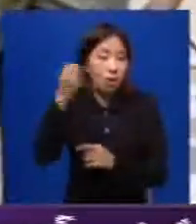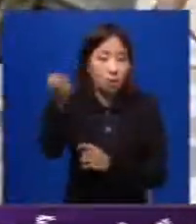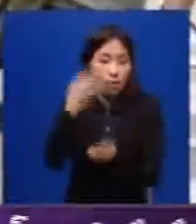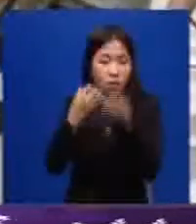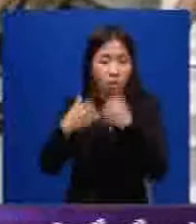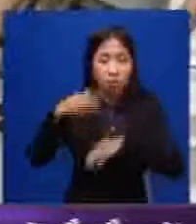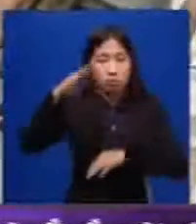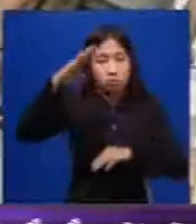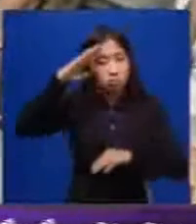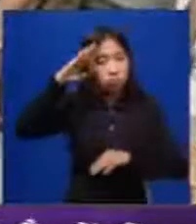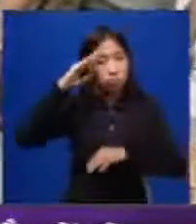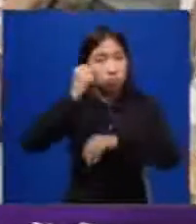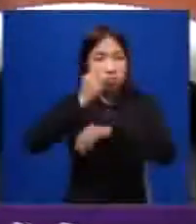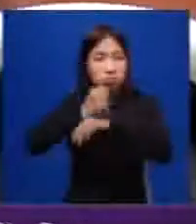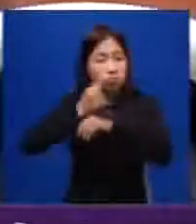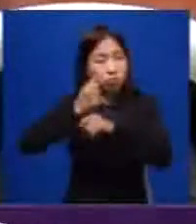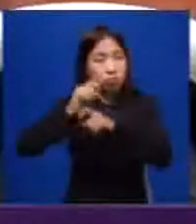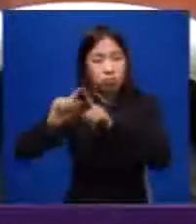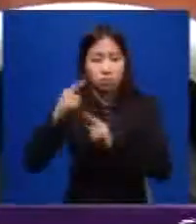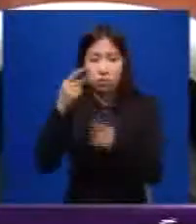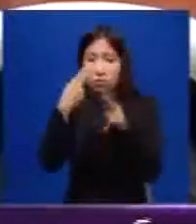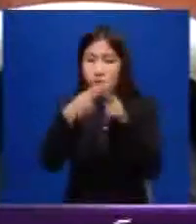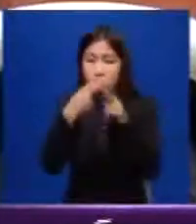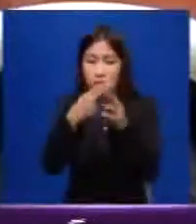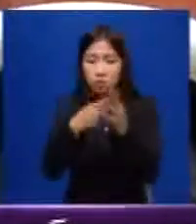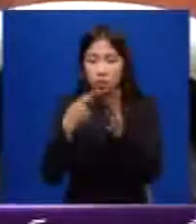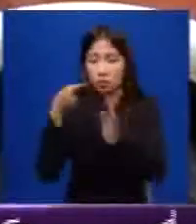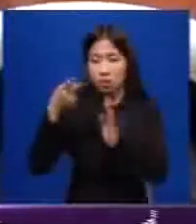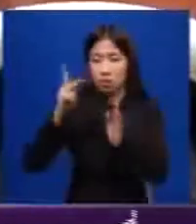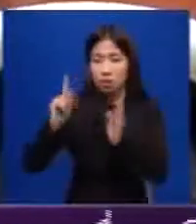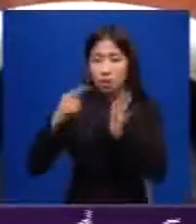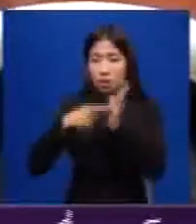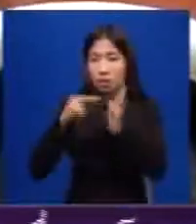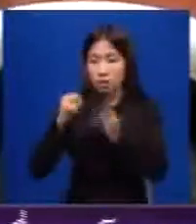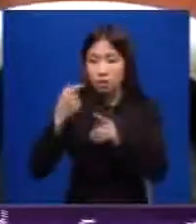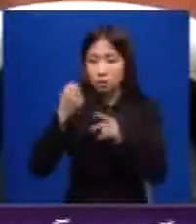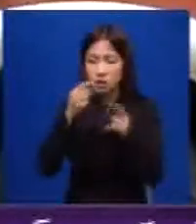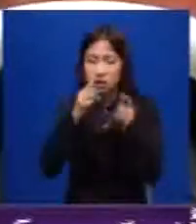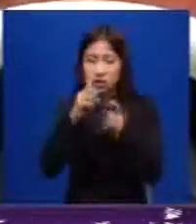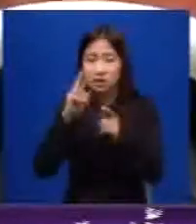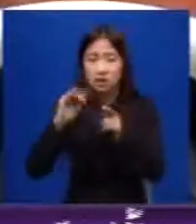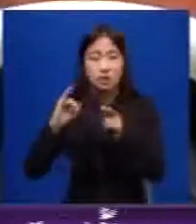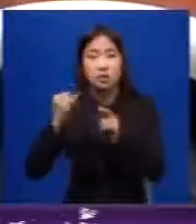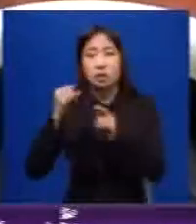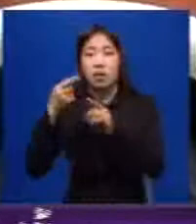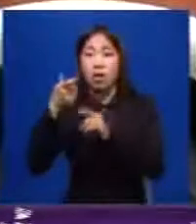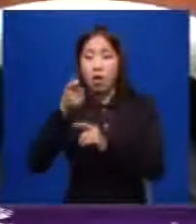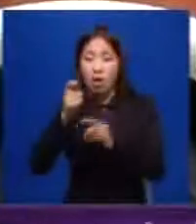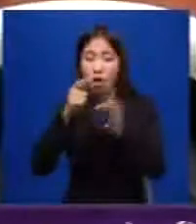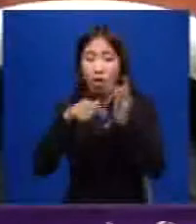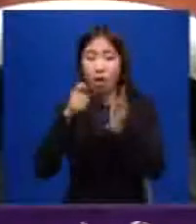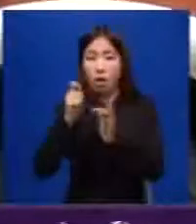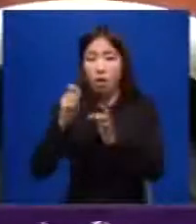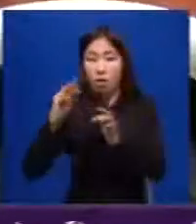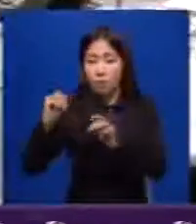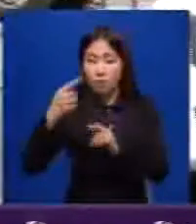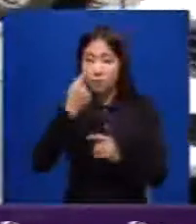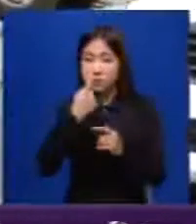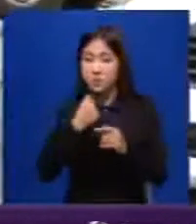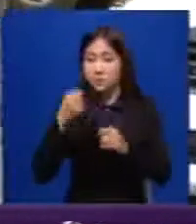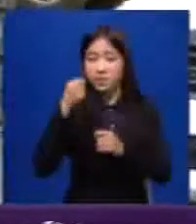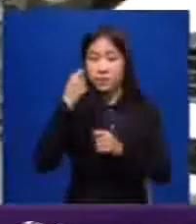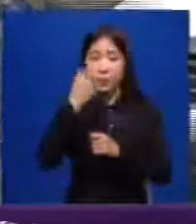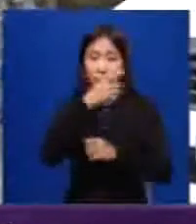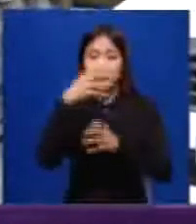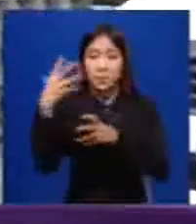ทหารได้มีการนำตัวนางสาวกัญญาพักมณีจันทร์หรือดีเจอ้อมอายุ54ปีซึ่งเป็นแกนนำเสื้อแดงกลุ่มรัก